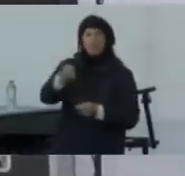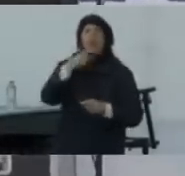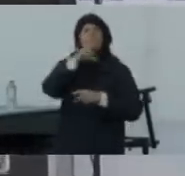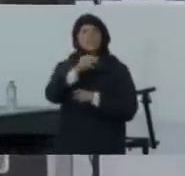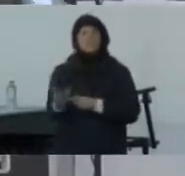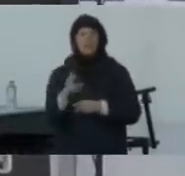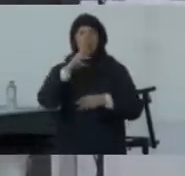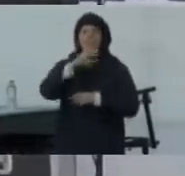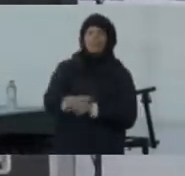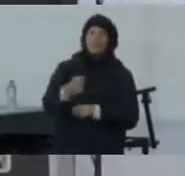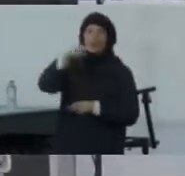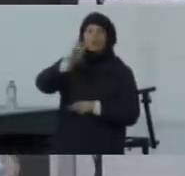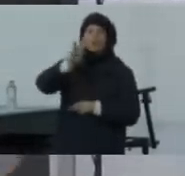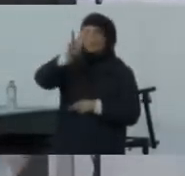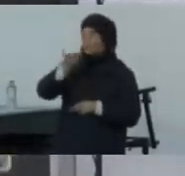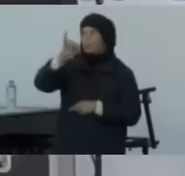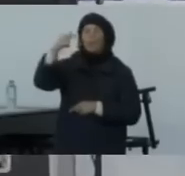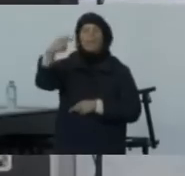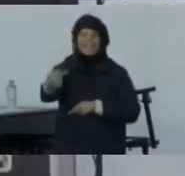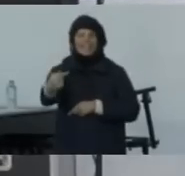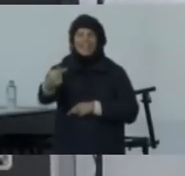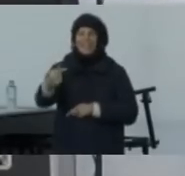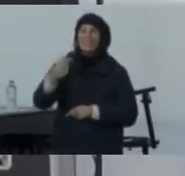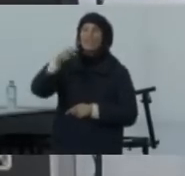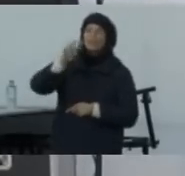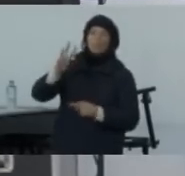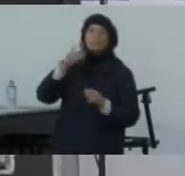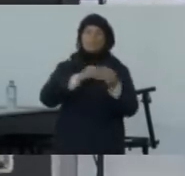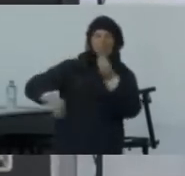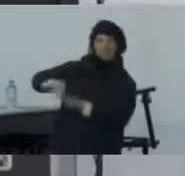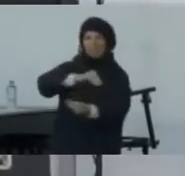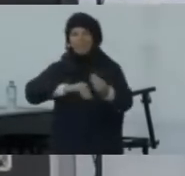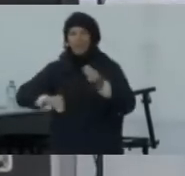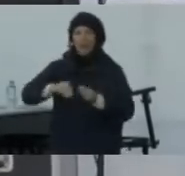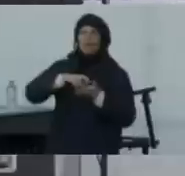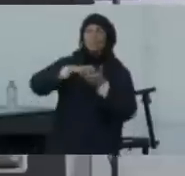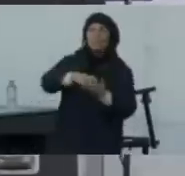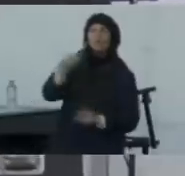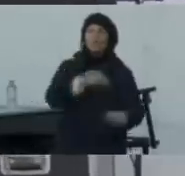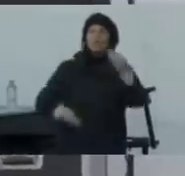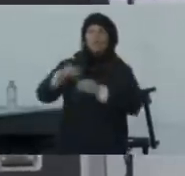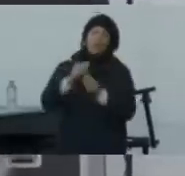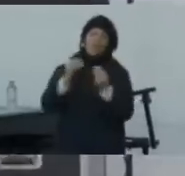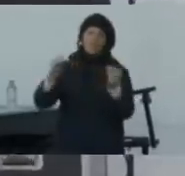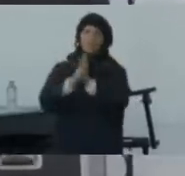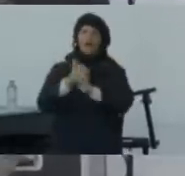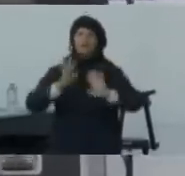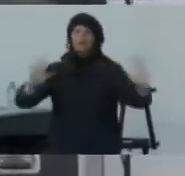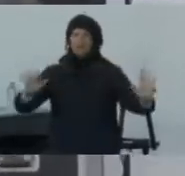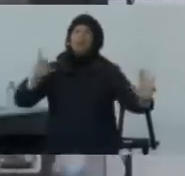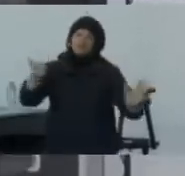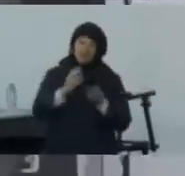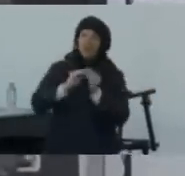ha fatto un tweet, perché usano i tweet adesso, ha fatto un tweet, risolto il problema dei rimborsi elettorali, risolto sì, a luglio si sono